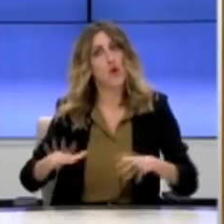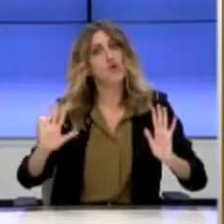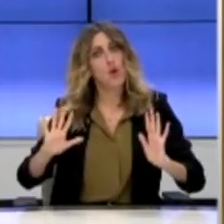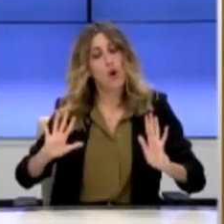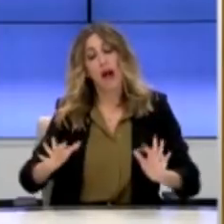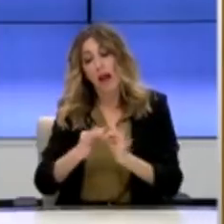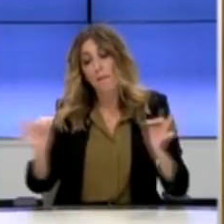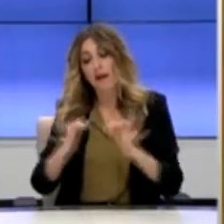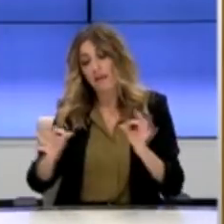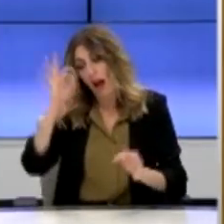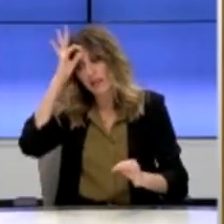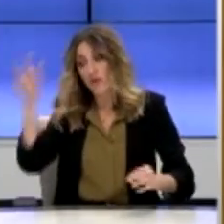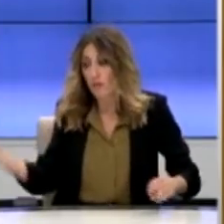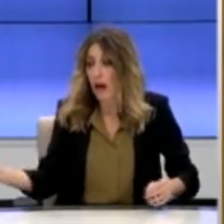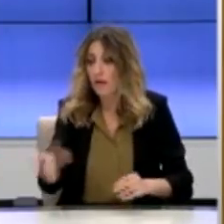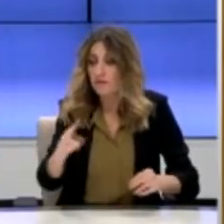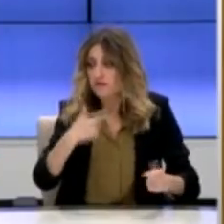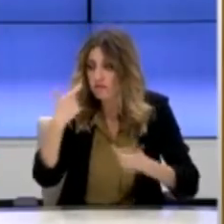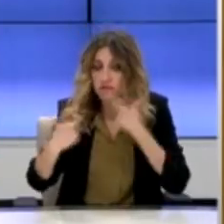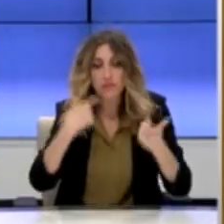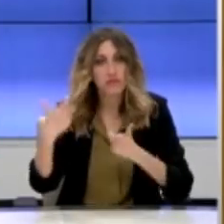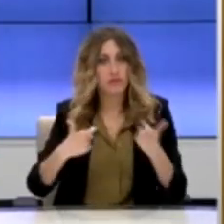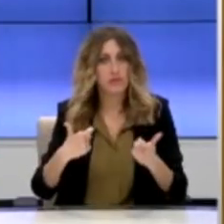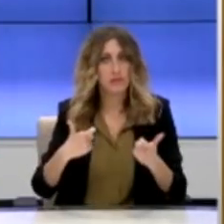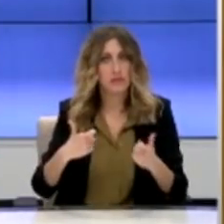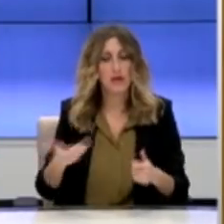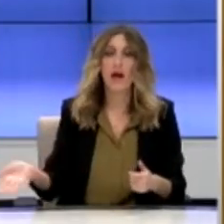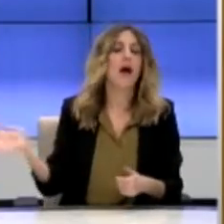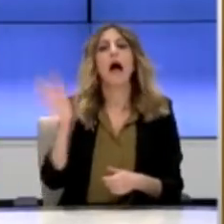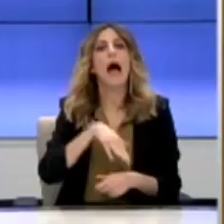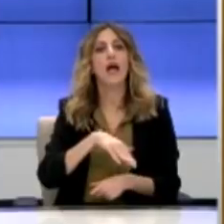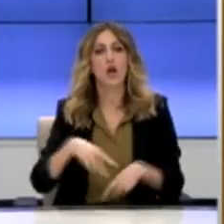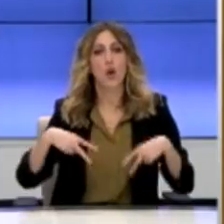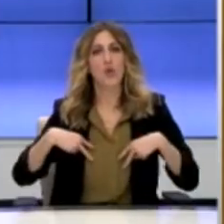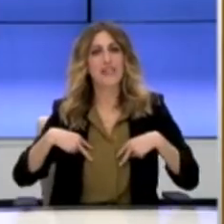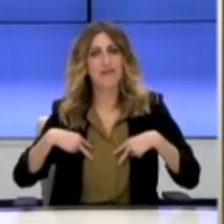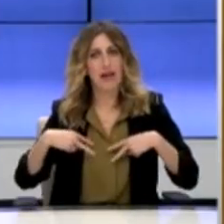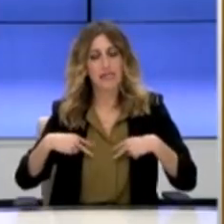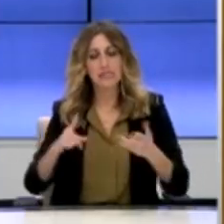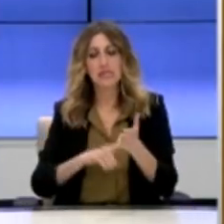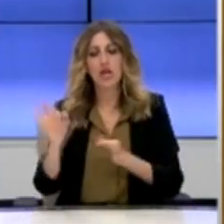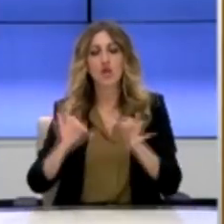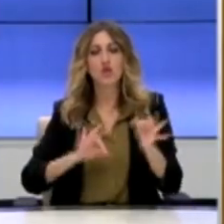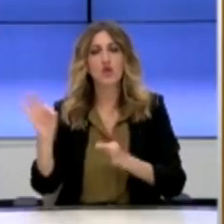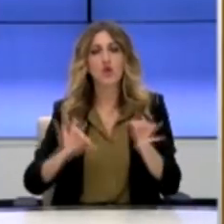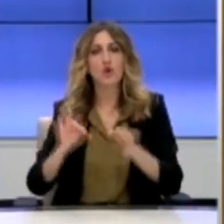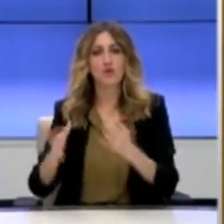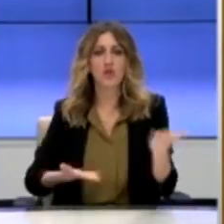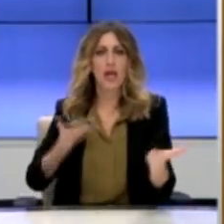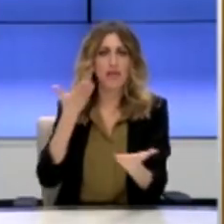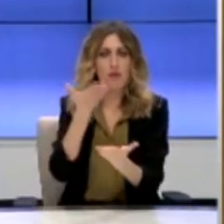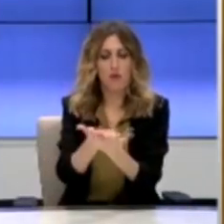ώρα η κυβέρνηση έδωσε στη δημοσιότητα και αυτό το νέο αντιδραστικό νομοσχέδιο Κεραμέως